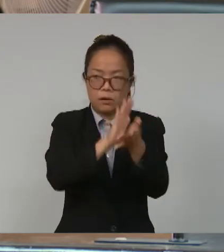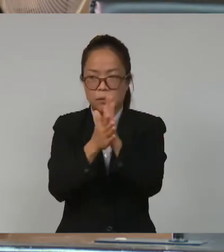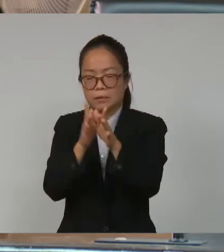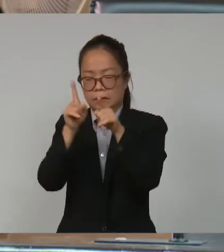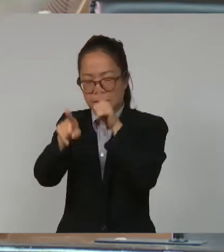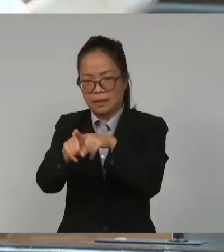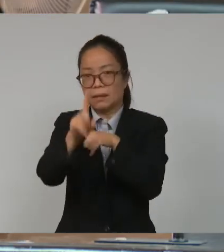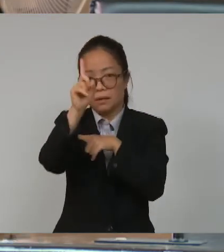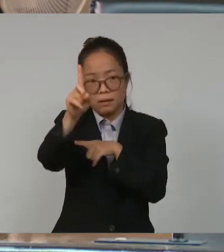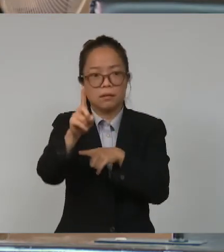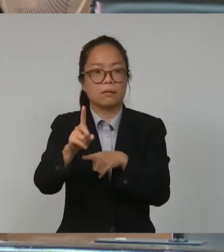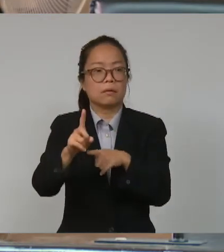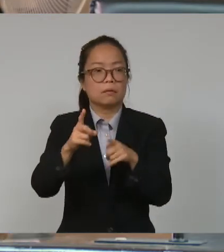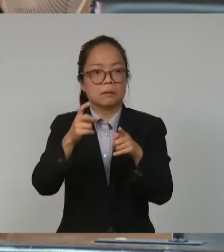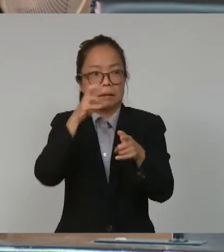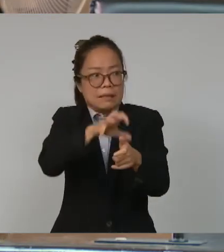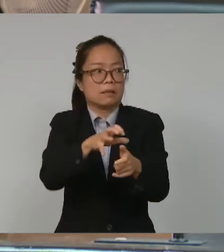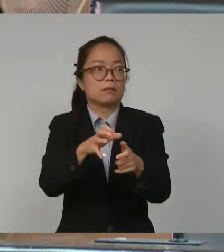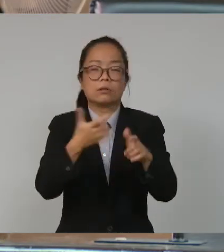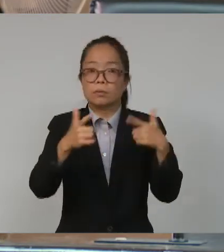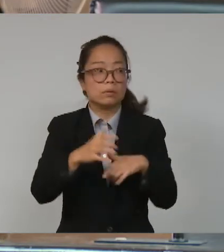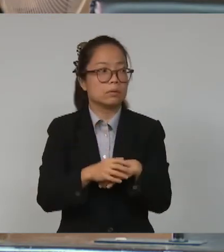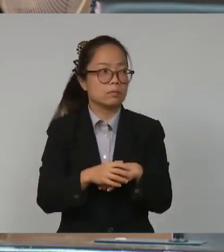面呢要做这样的处理。